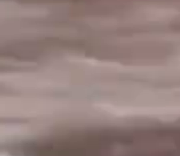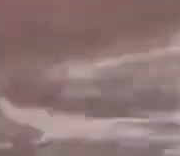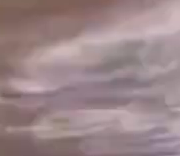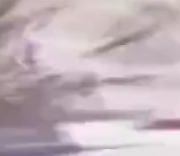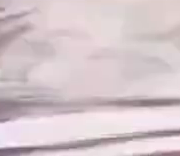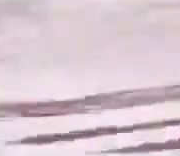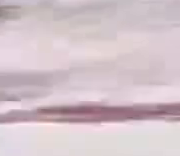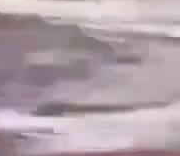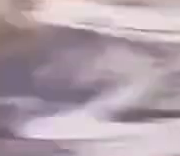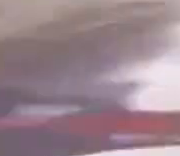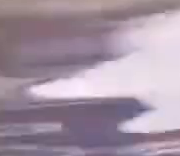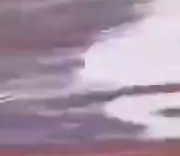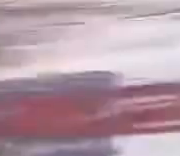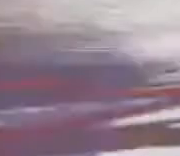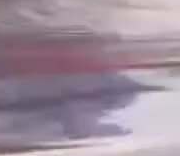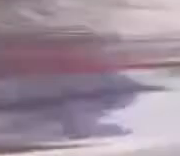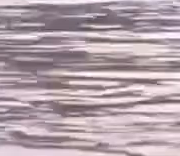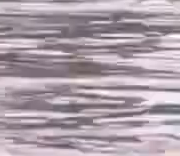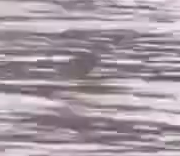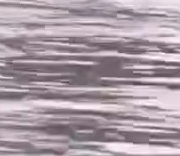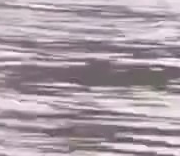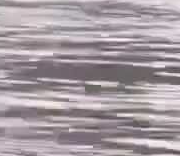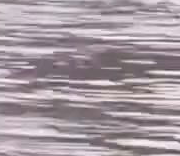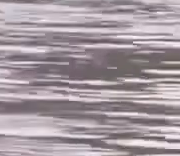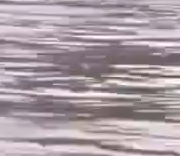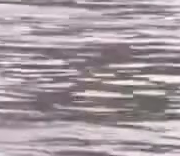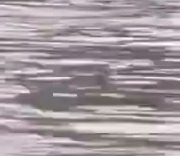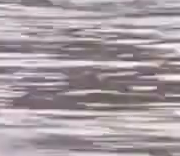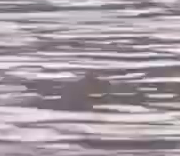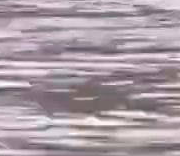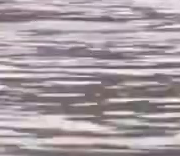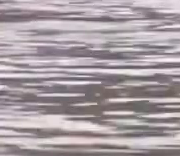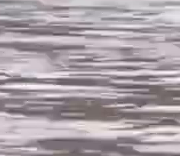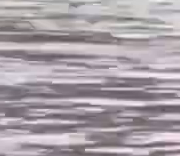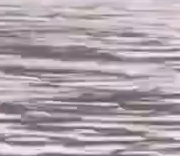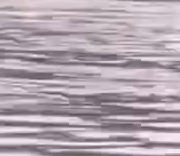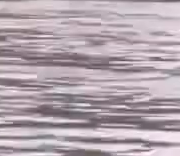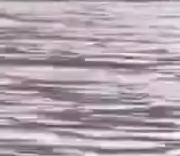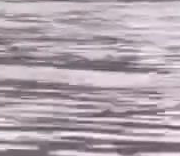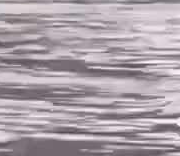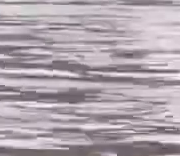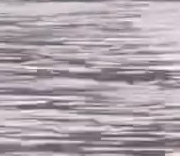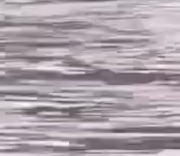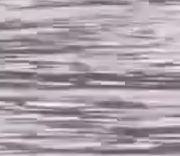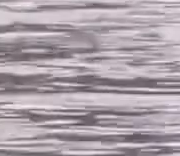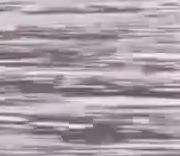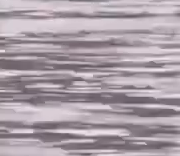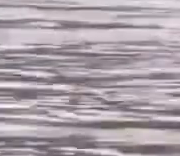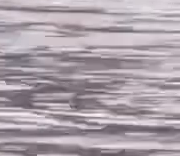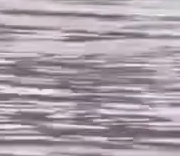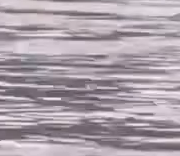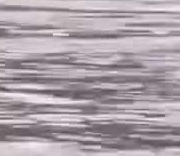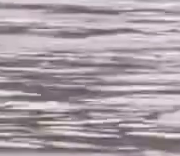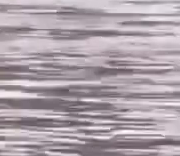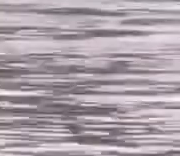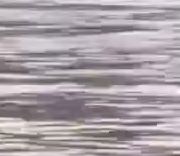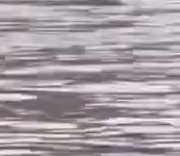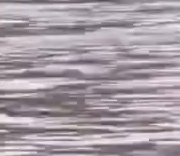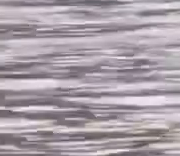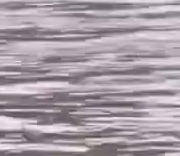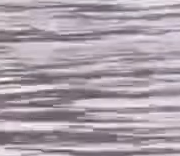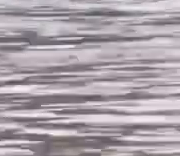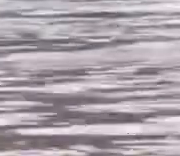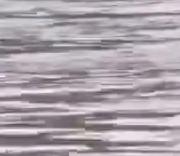itu tertariknya di rescue. Jadi karena pengalaman saya yang sering melihat korban-korban yang kurang tanggap